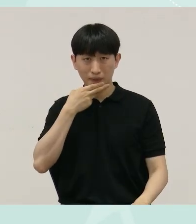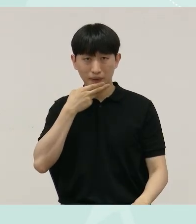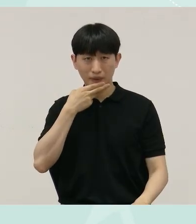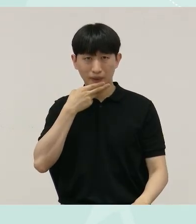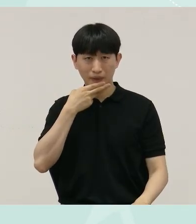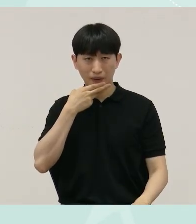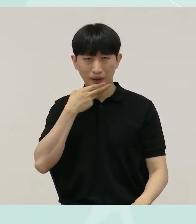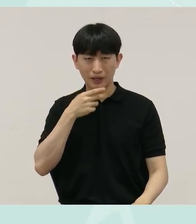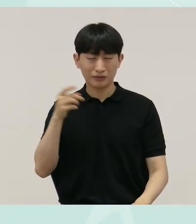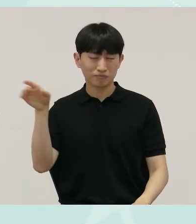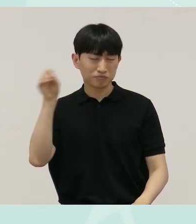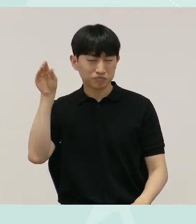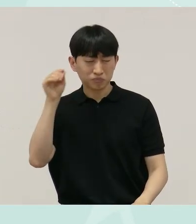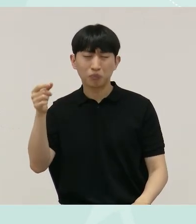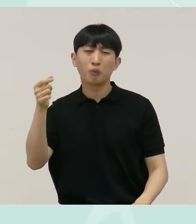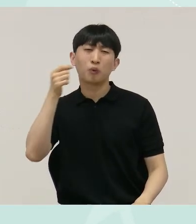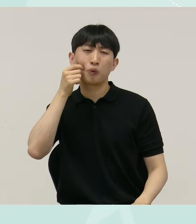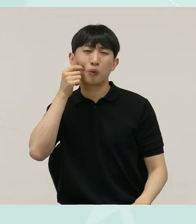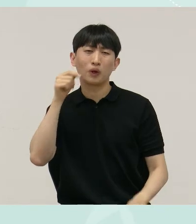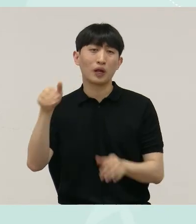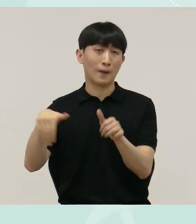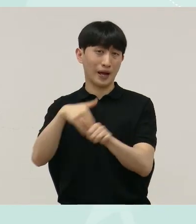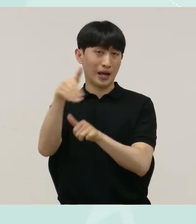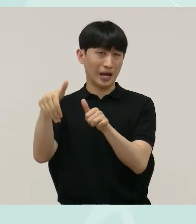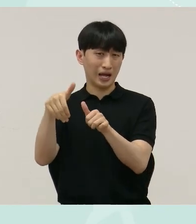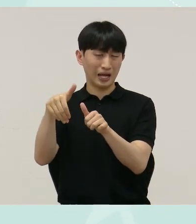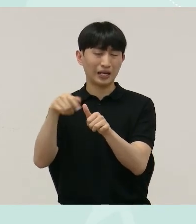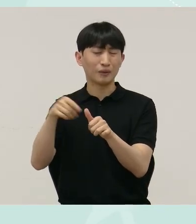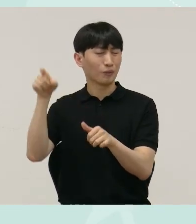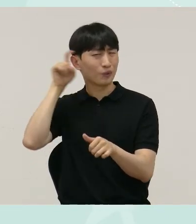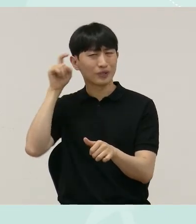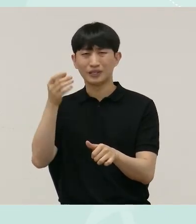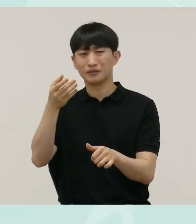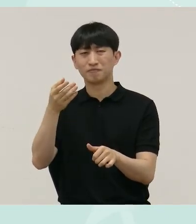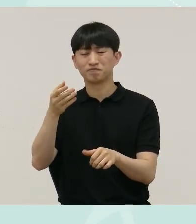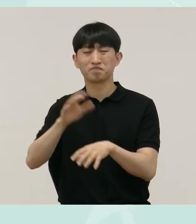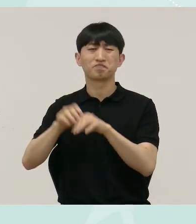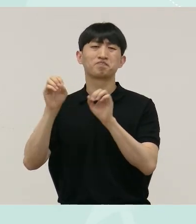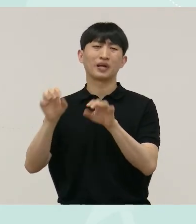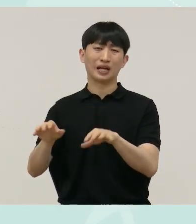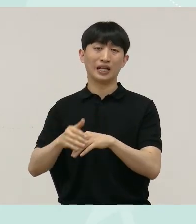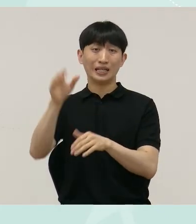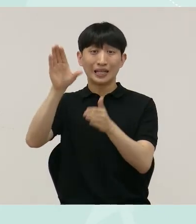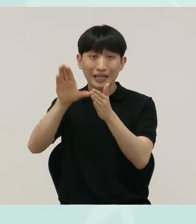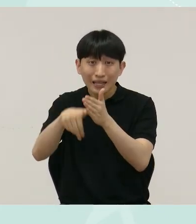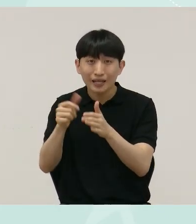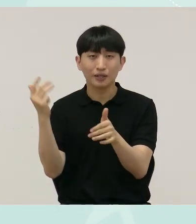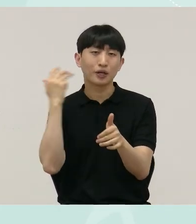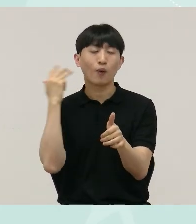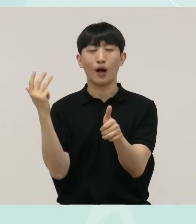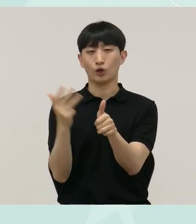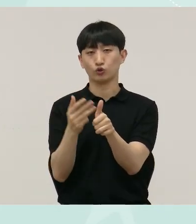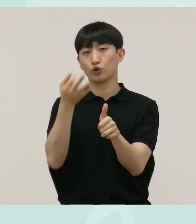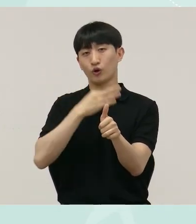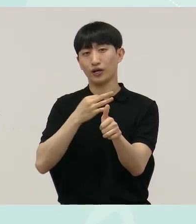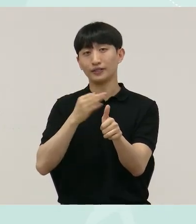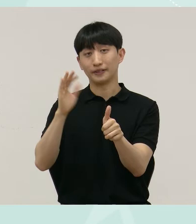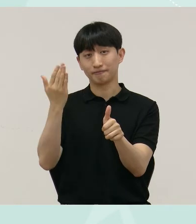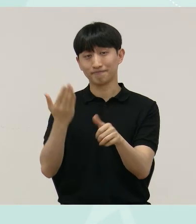데드 리전에 빠져서 증폭이 전혀 안 되고 있다라고 하면 이건 보청기에 소용이 없고요. 바로 이런 경우에는 인공화호로 도움을 받을 수가 있게